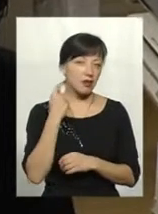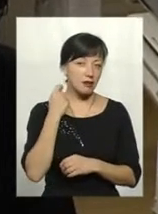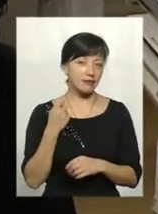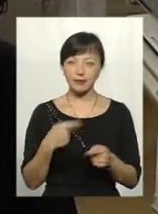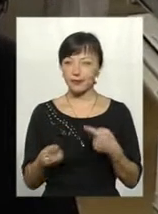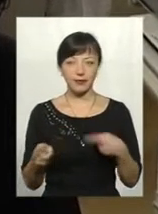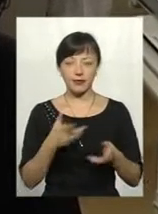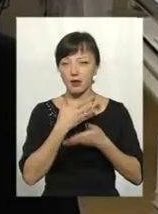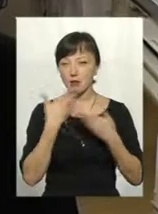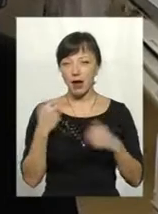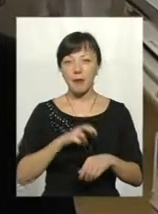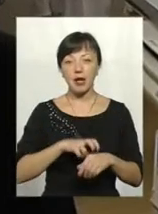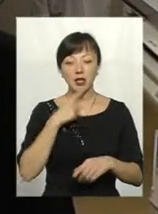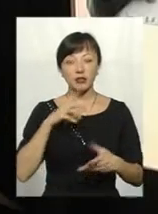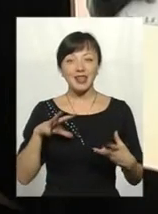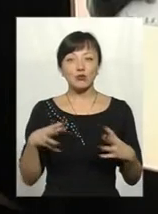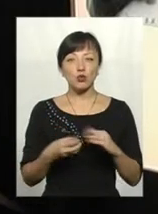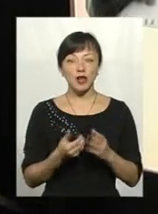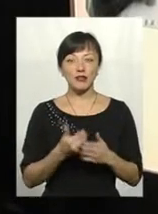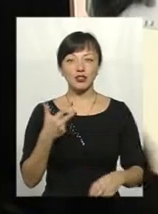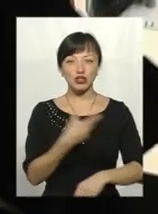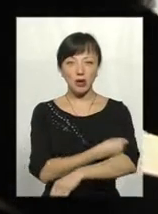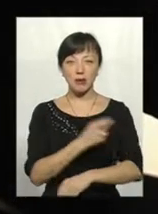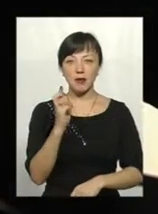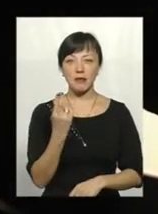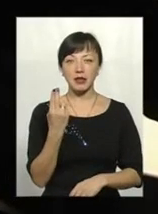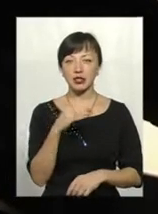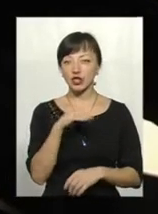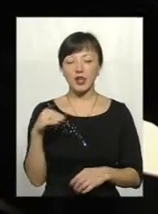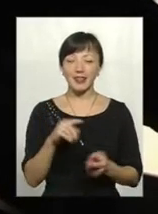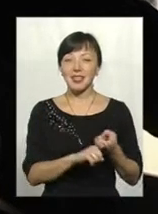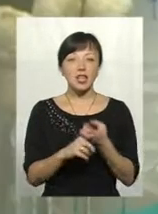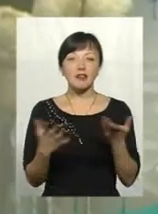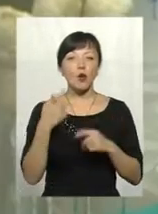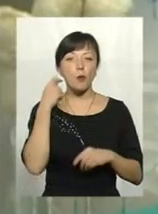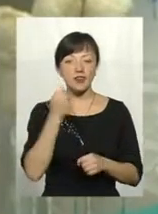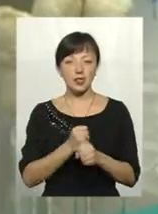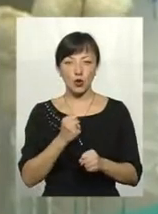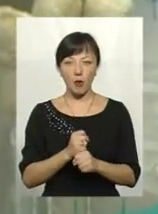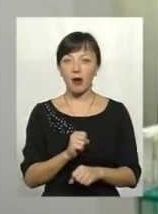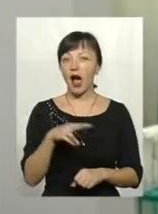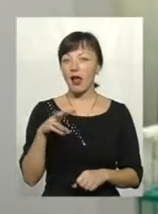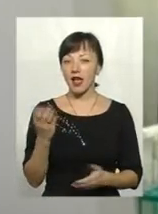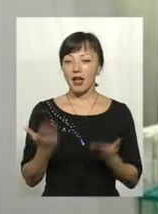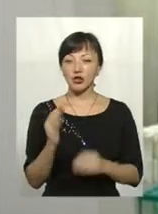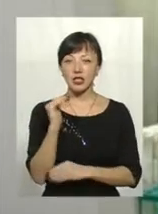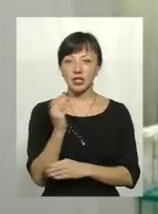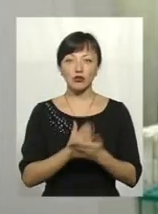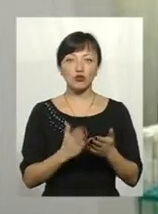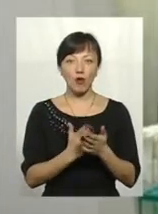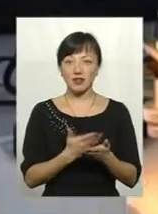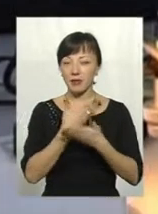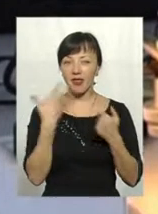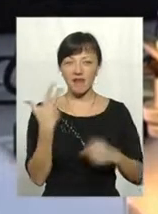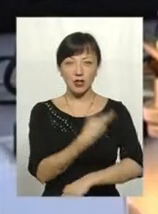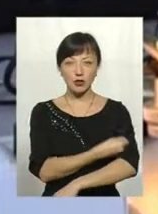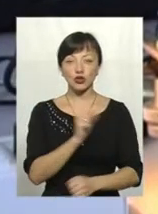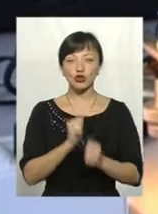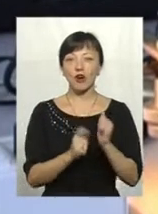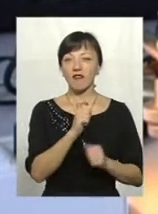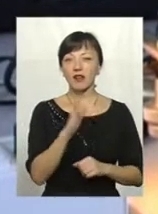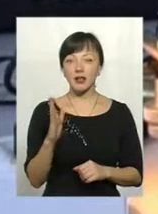Медики наголошують, що ефект від щеплення БЦЖ не залежить від того, у якому віці його роблять. Але якщо дитина зовсім не вакцинована,